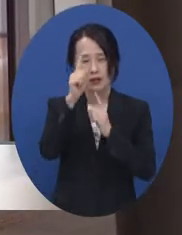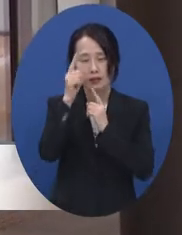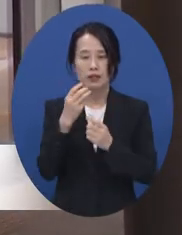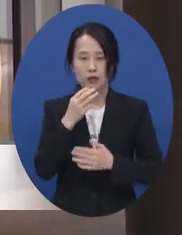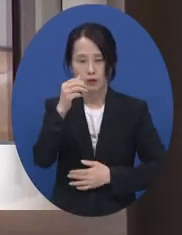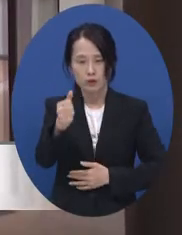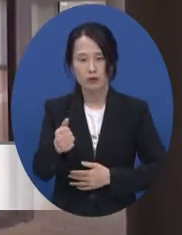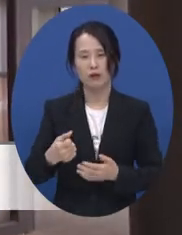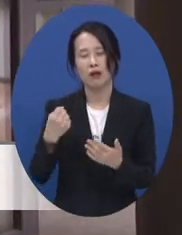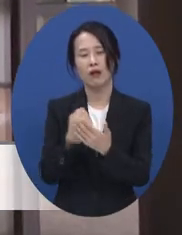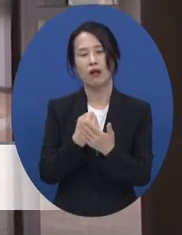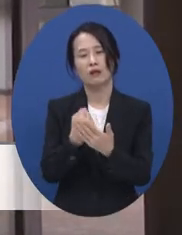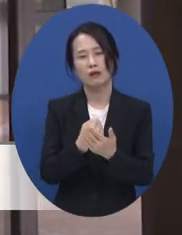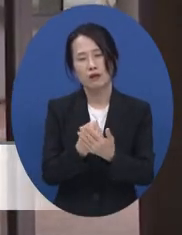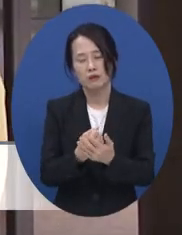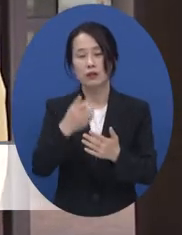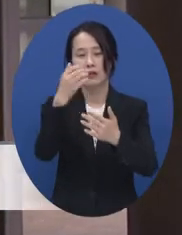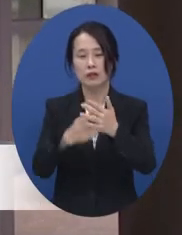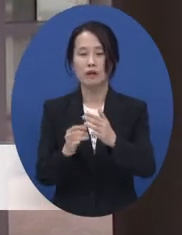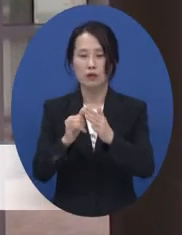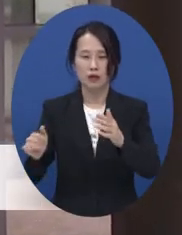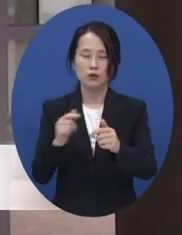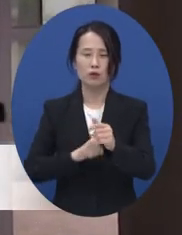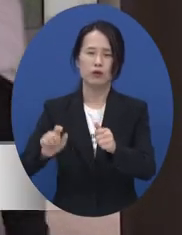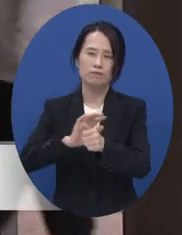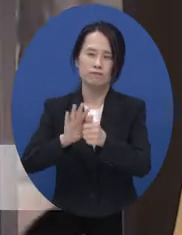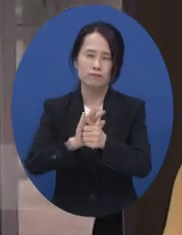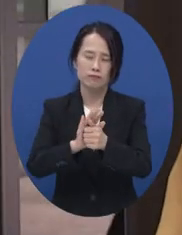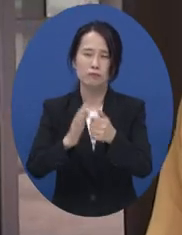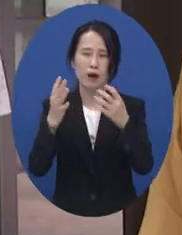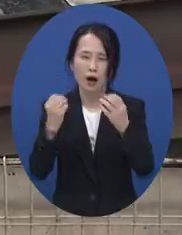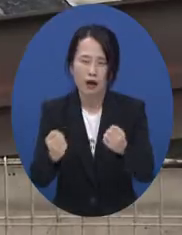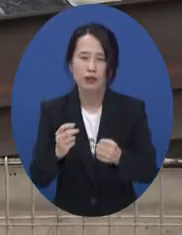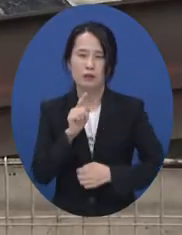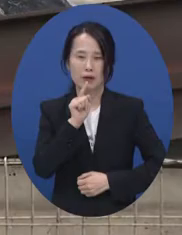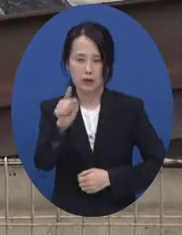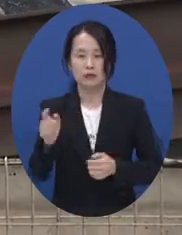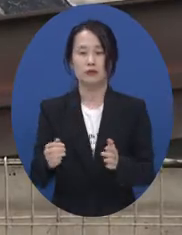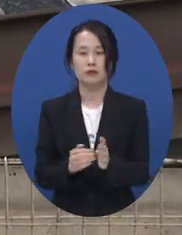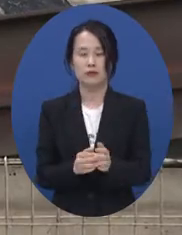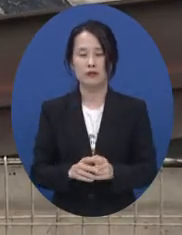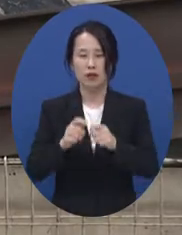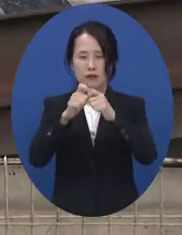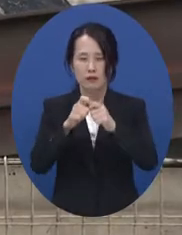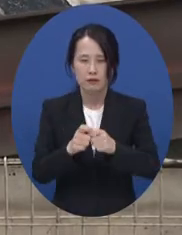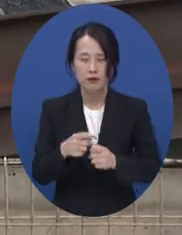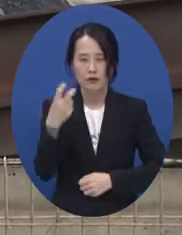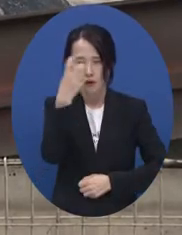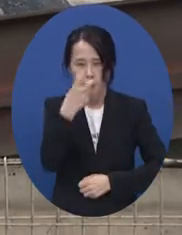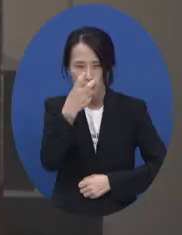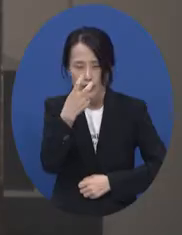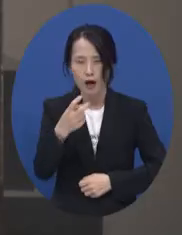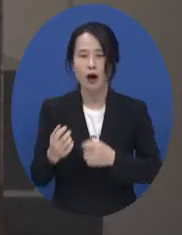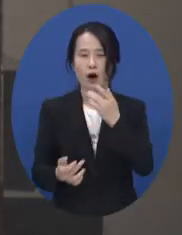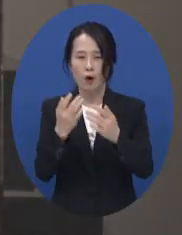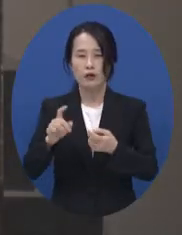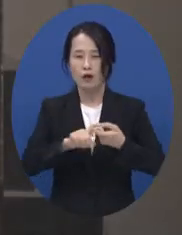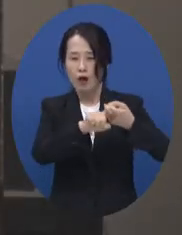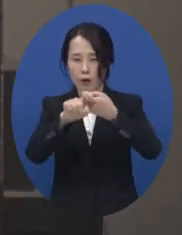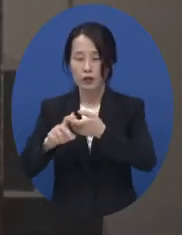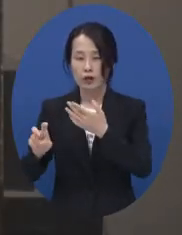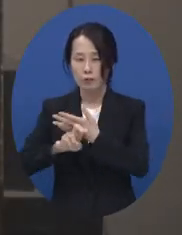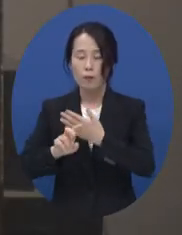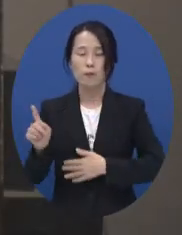희생에 안타까워하며 유가족 지원에도 소홀하지 않아야 한다고 말했습니다. 철저한 원인 규명과 화재와 관련된 불법적인